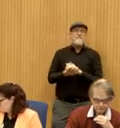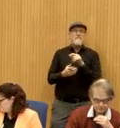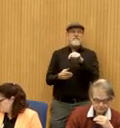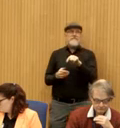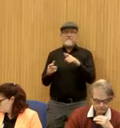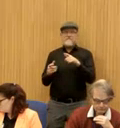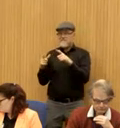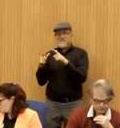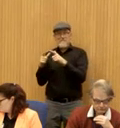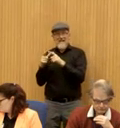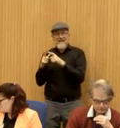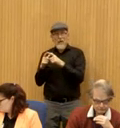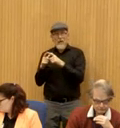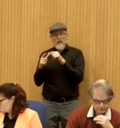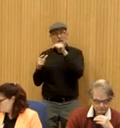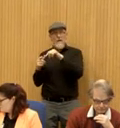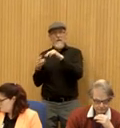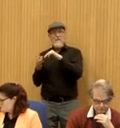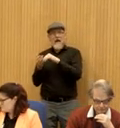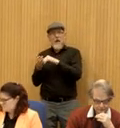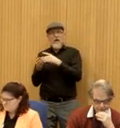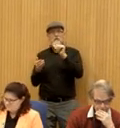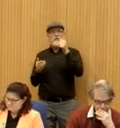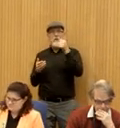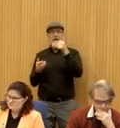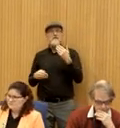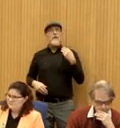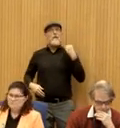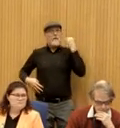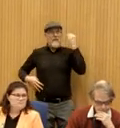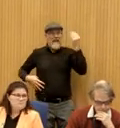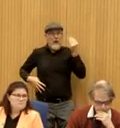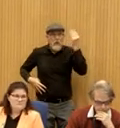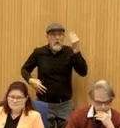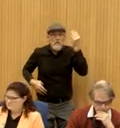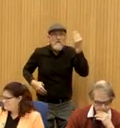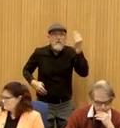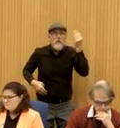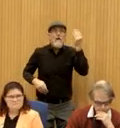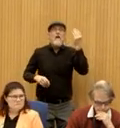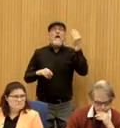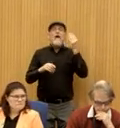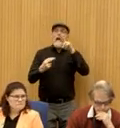Begrüßung, denn das Kennenlernen, und dann